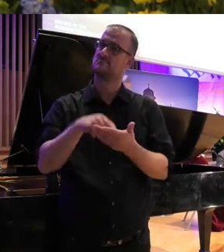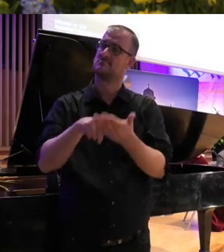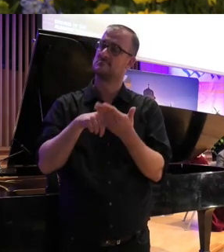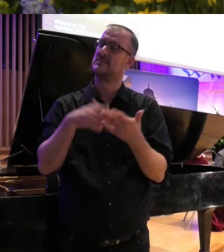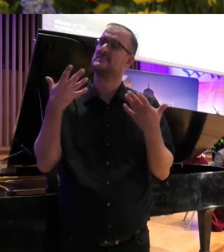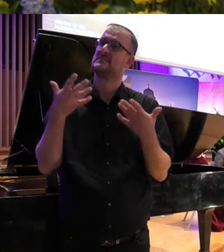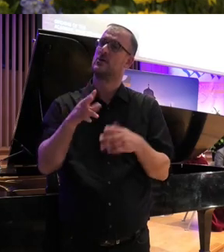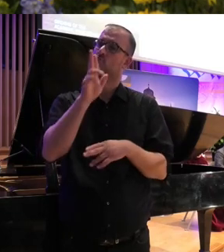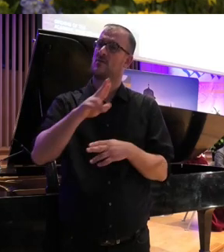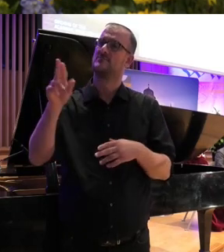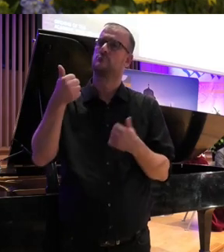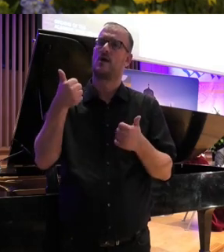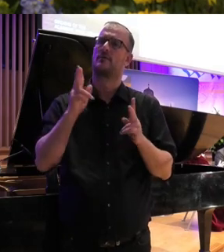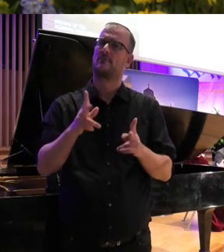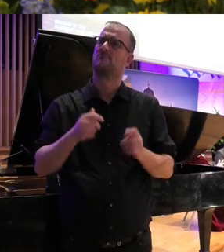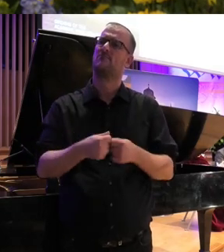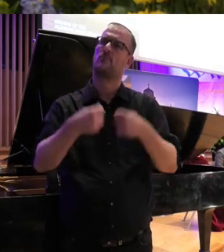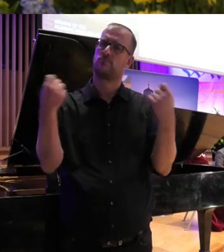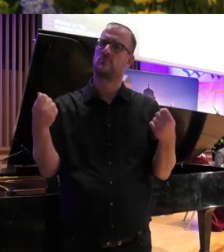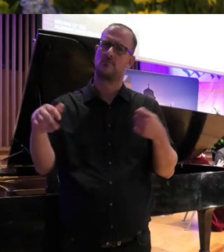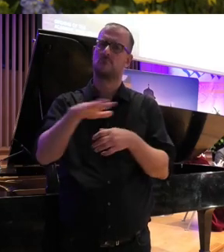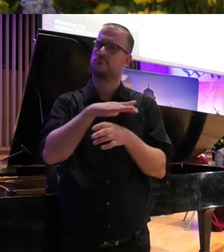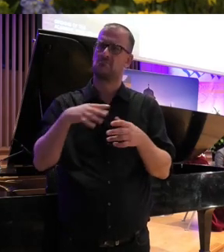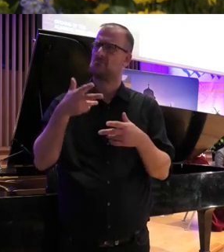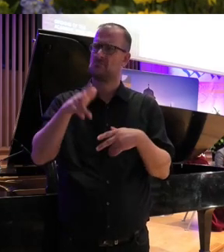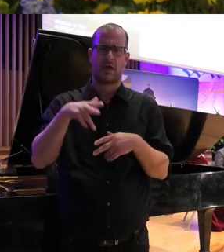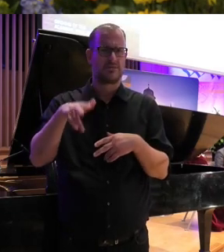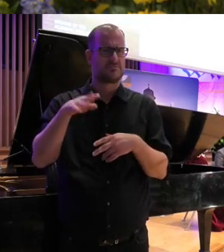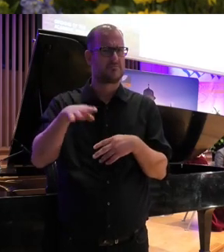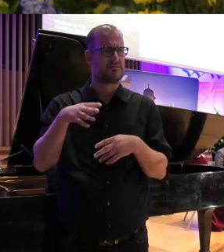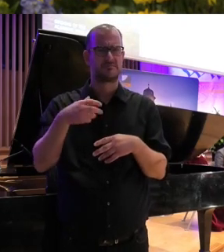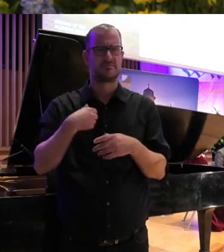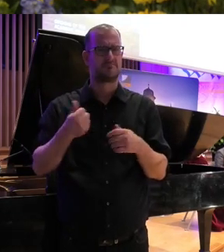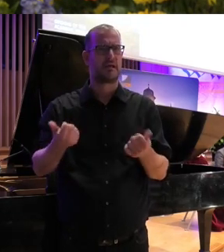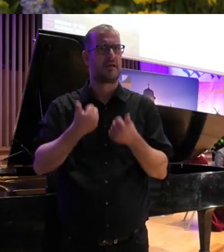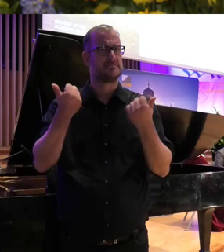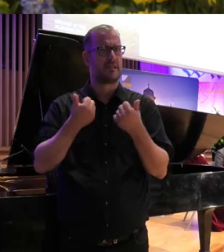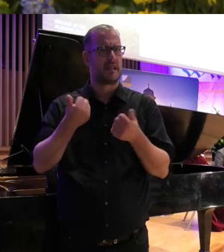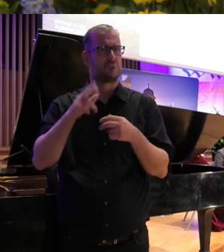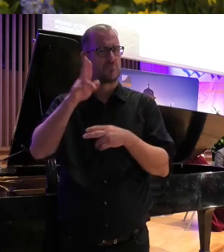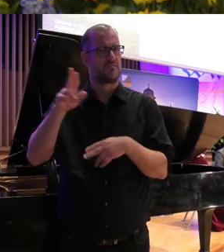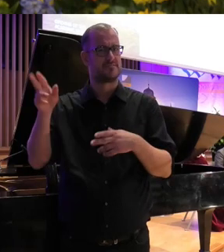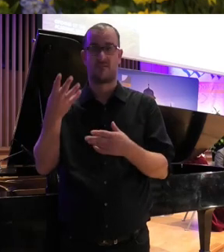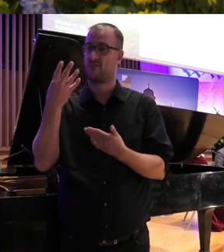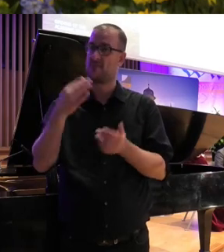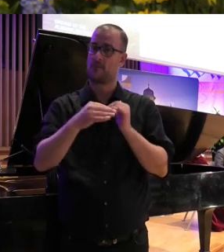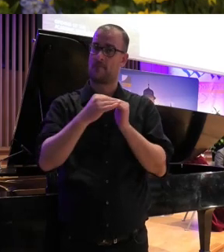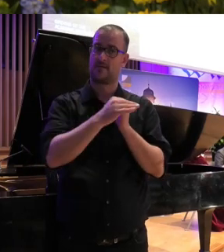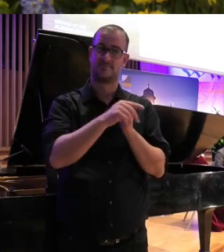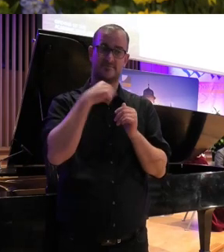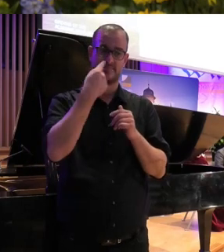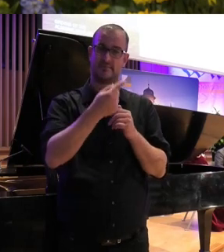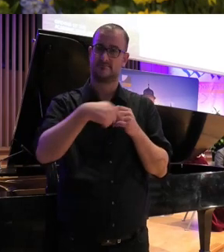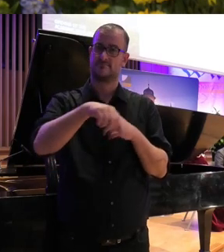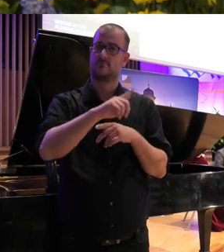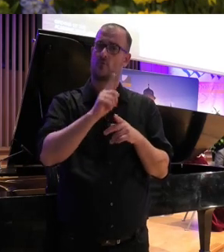Universitäten und einen Verbund haben, also dann so 13 oder 14 Exzellenzuniversitäten, und es gibt 4 Plätze in der nächsten Runde